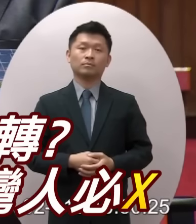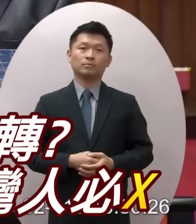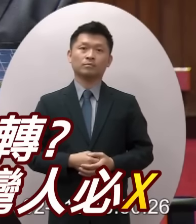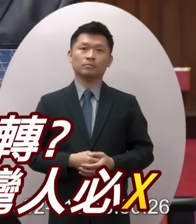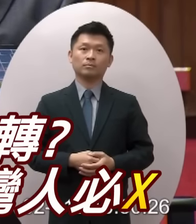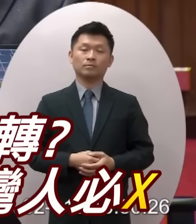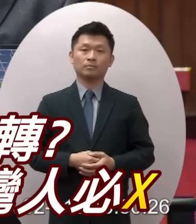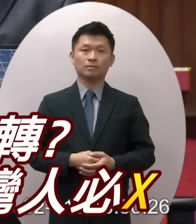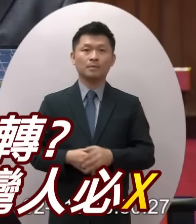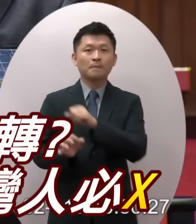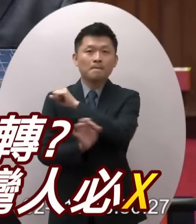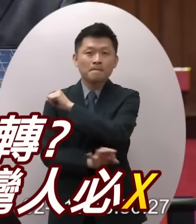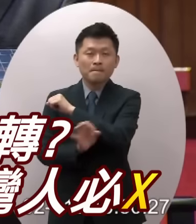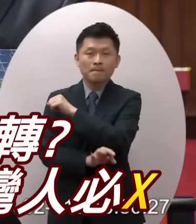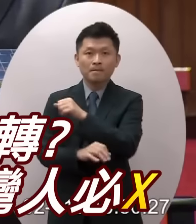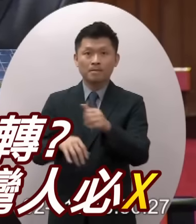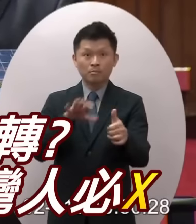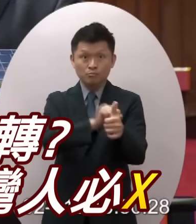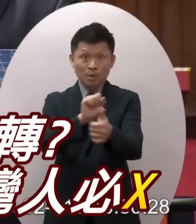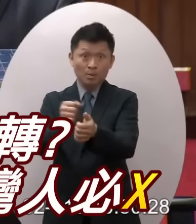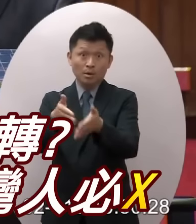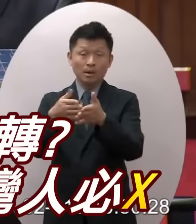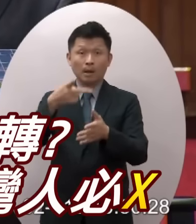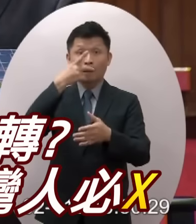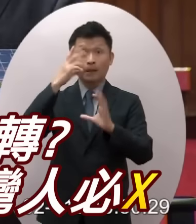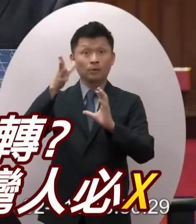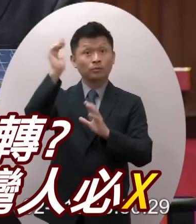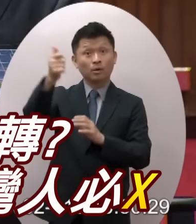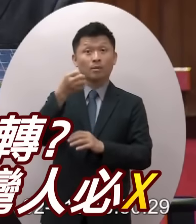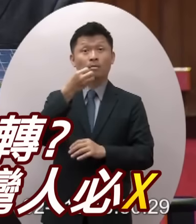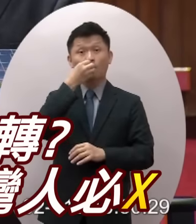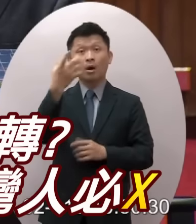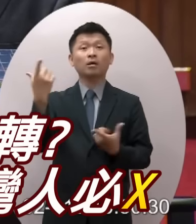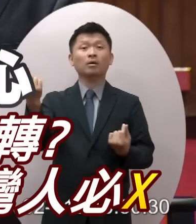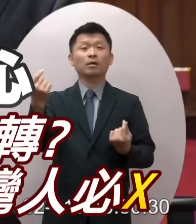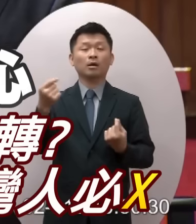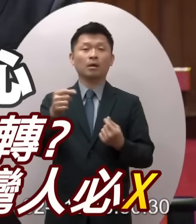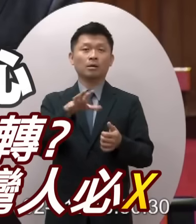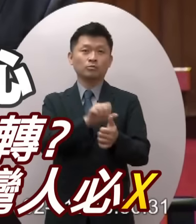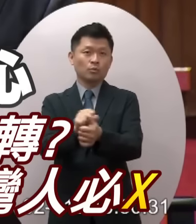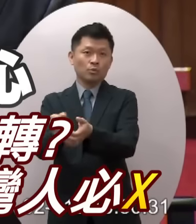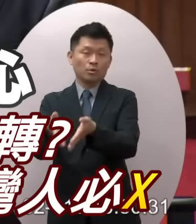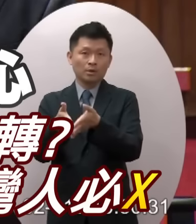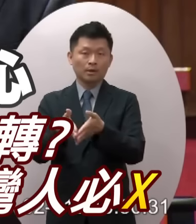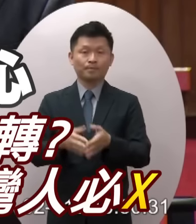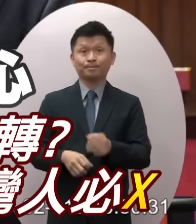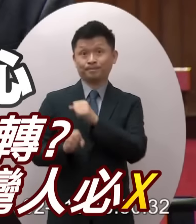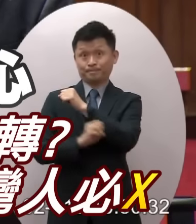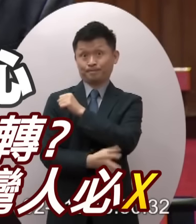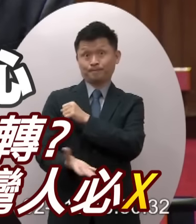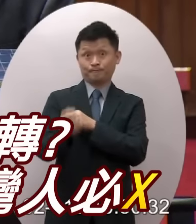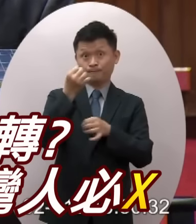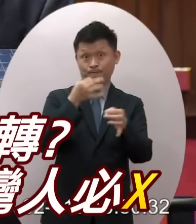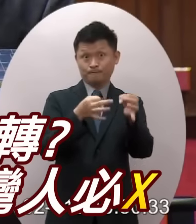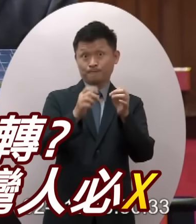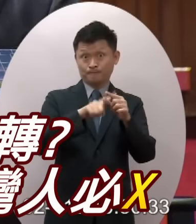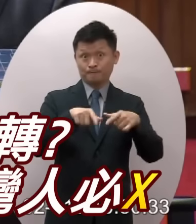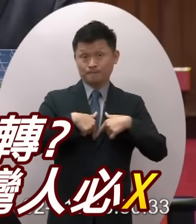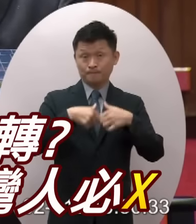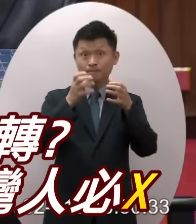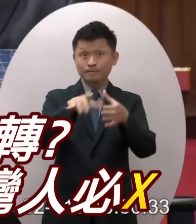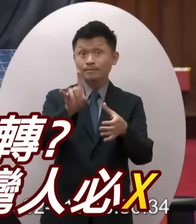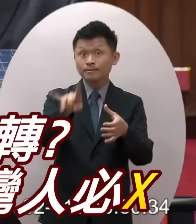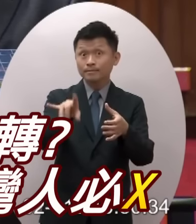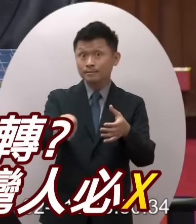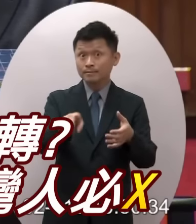打击乌金，清德兄也讲要打击乌金。你敢知影咱诶碳权交易中心心伫倒